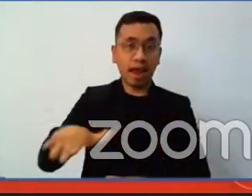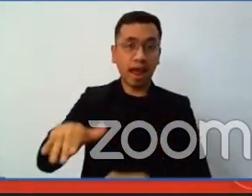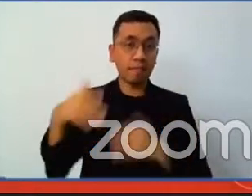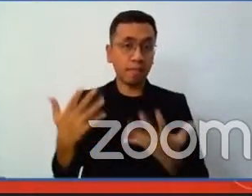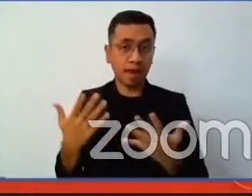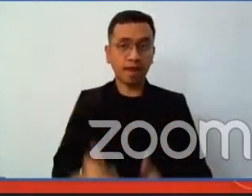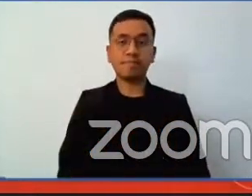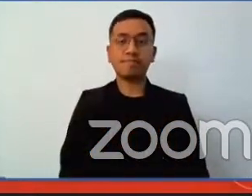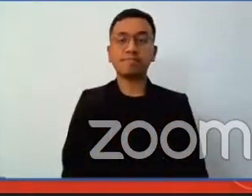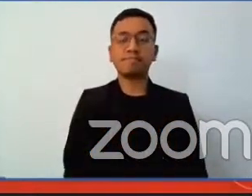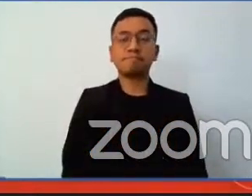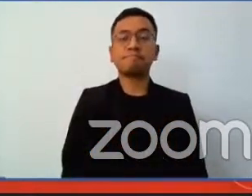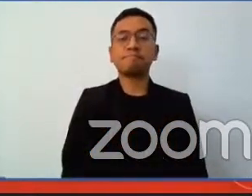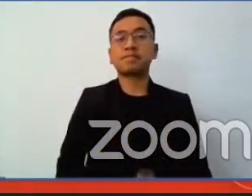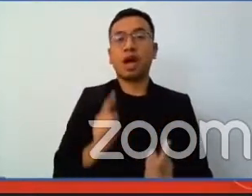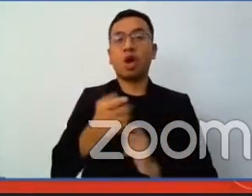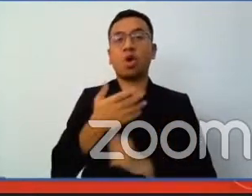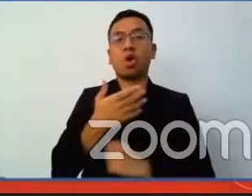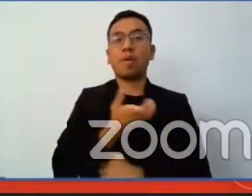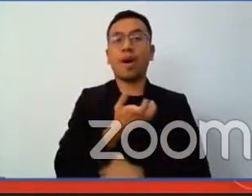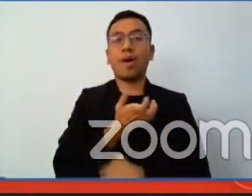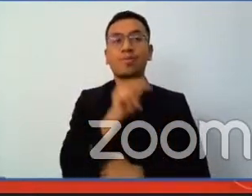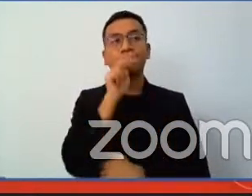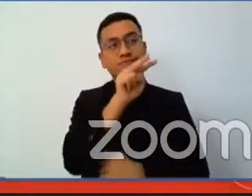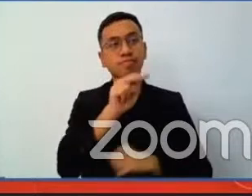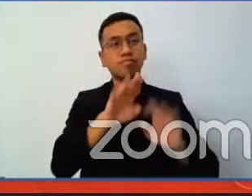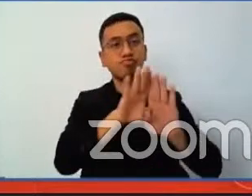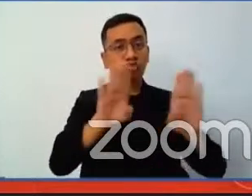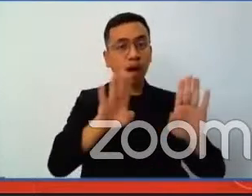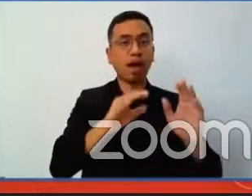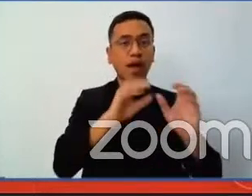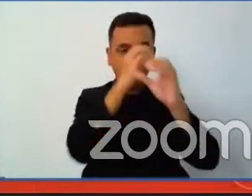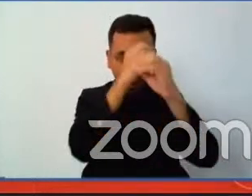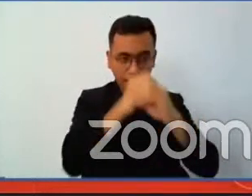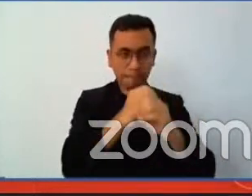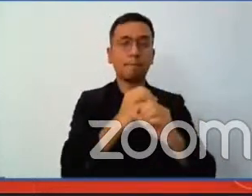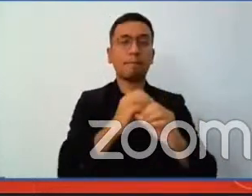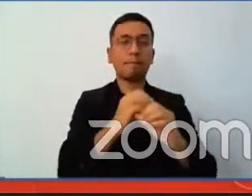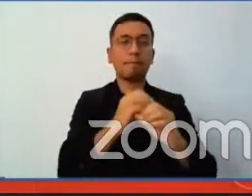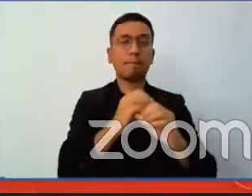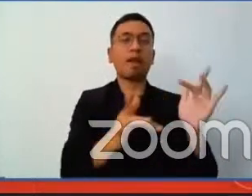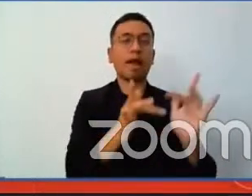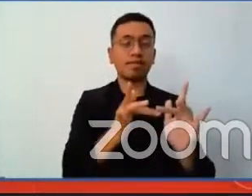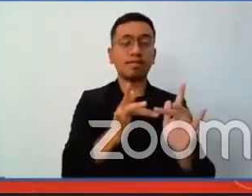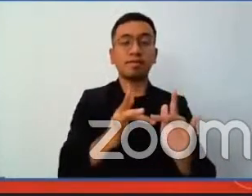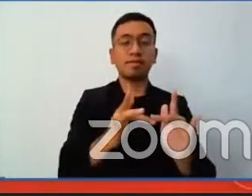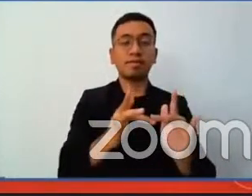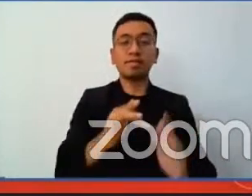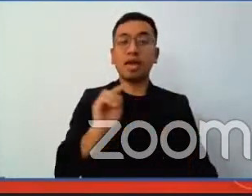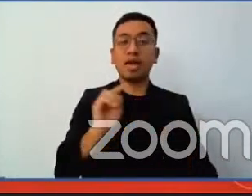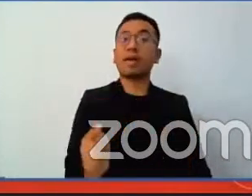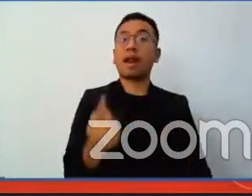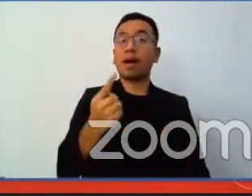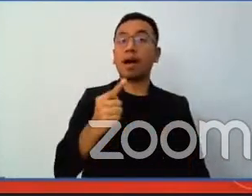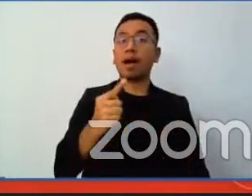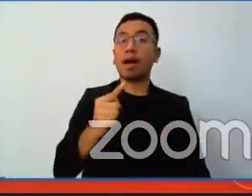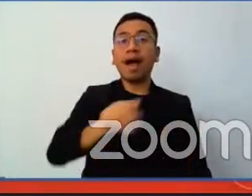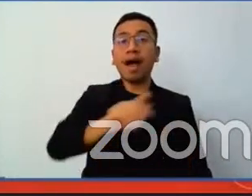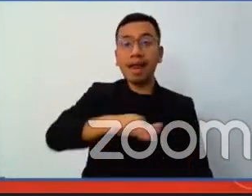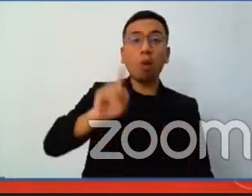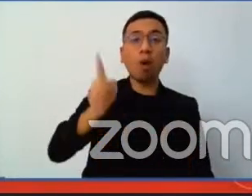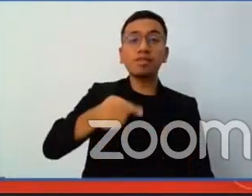untuk bisa mengakses Laboratorium Maya sudah tentu hal paling pertama yang harus dimiliki oleh siswa itu